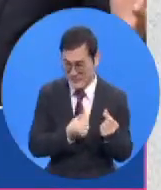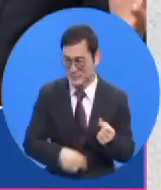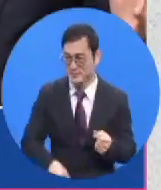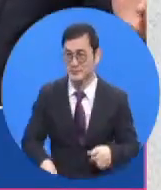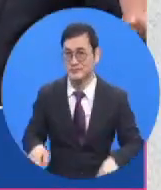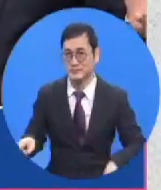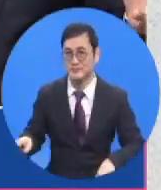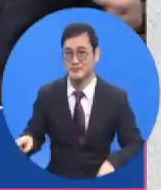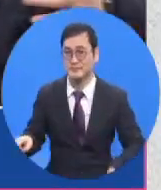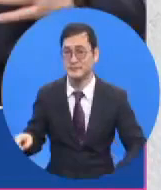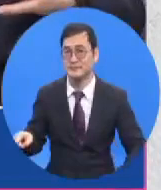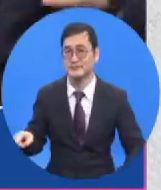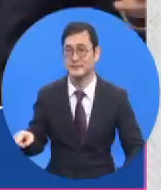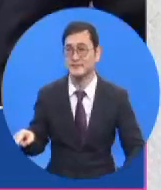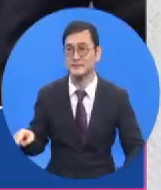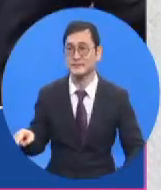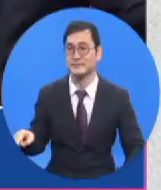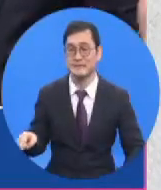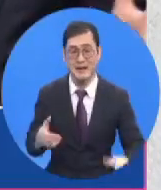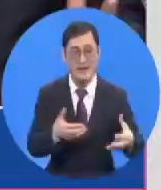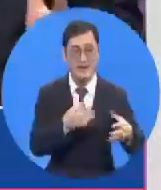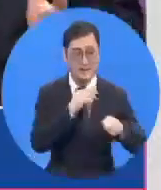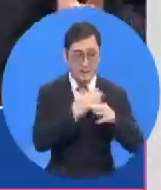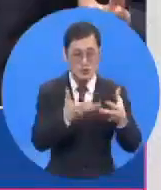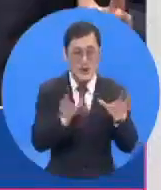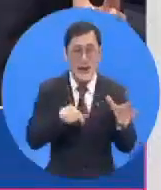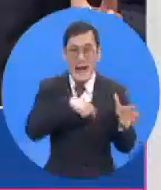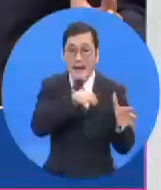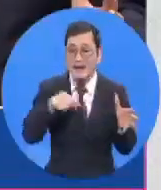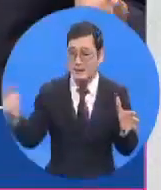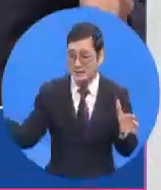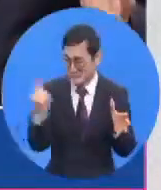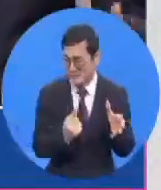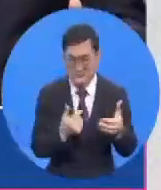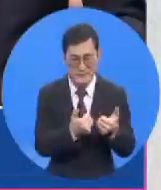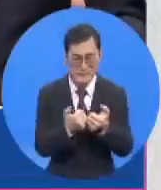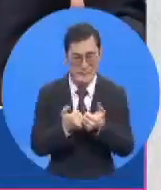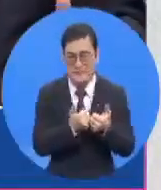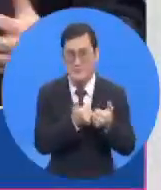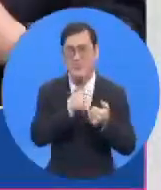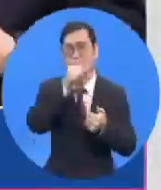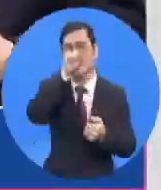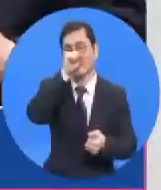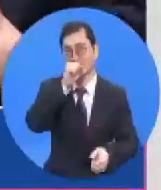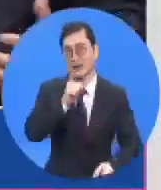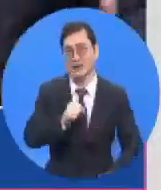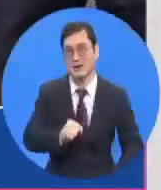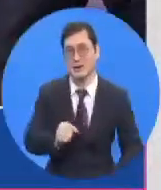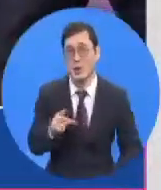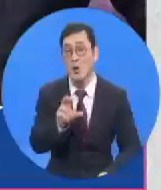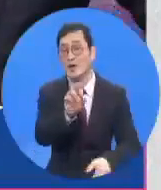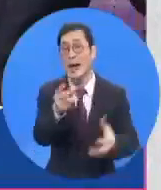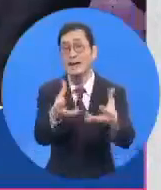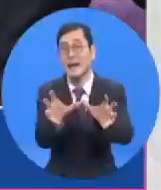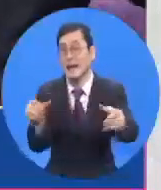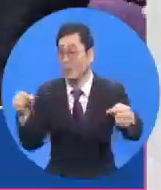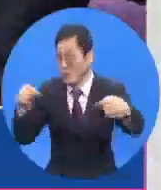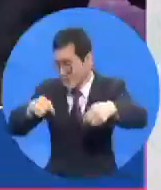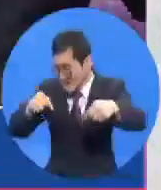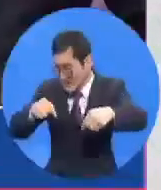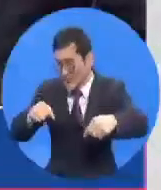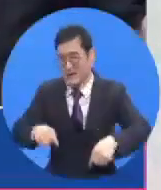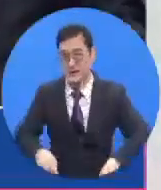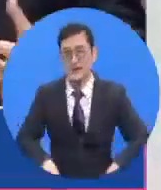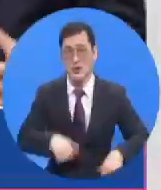선도하는 것은 좋은데 그것이 당의 논의 체계 안에서 함께 논의가 되고 예. 또 당뿐만이 아니라 야당과의 협의와 정부 전체의